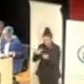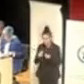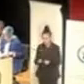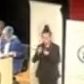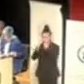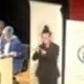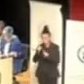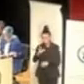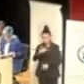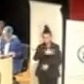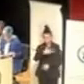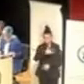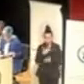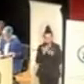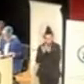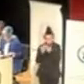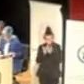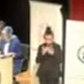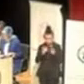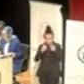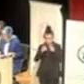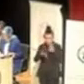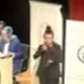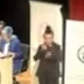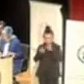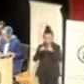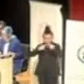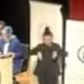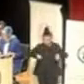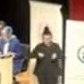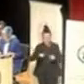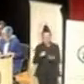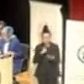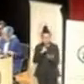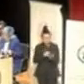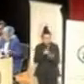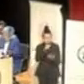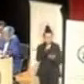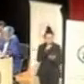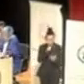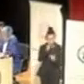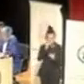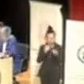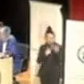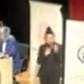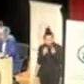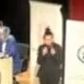seçme komisyonumuz bu metinleri akıcılık, burgulama, tonlama gibi